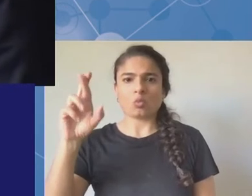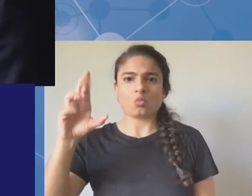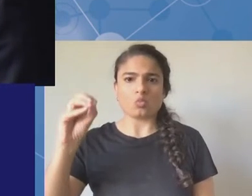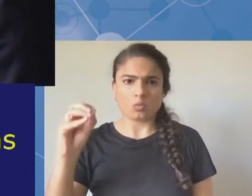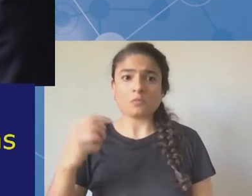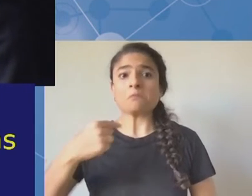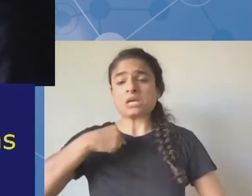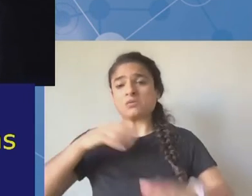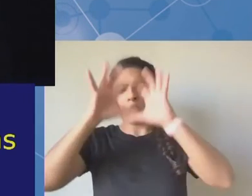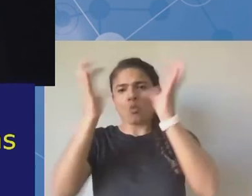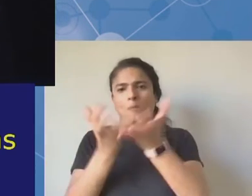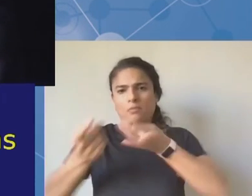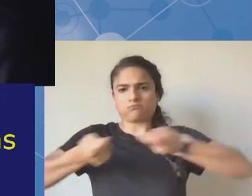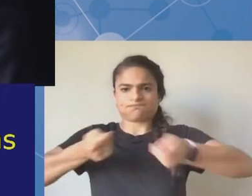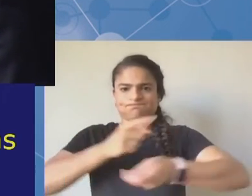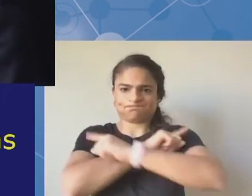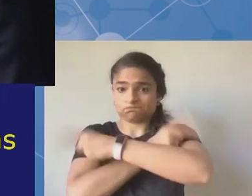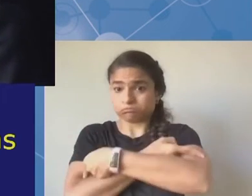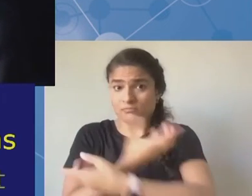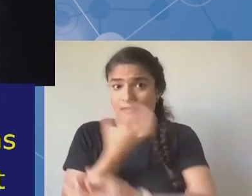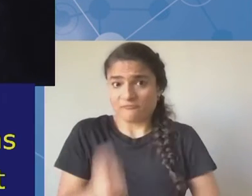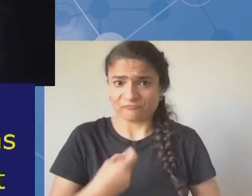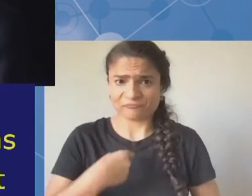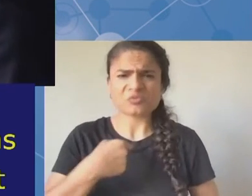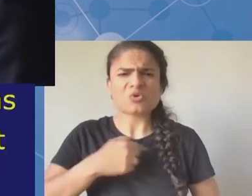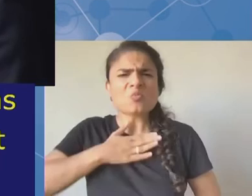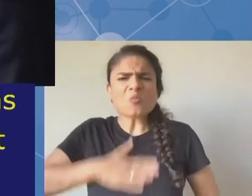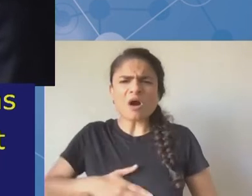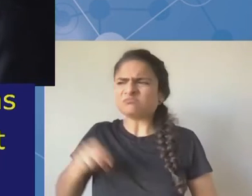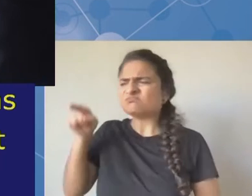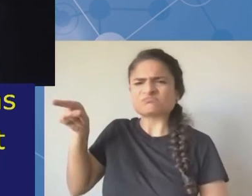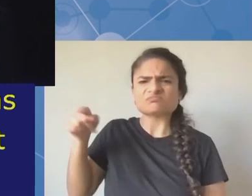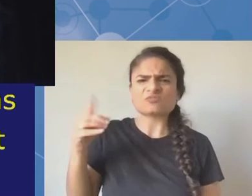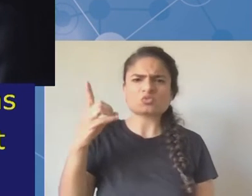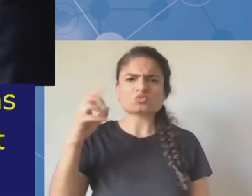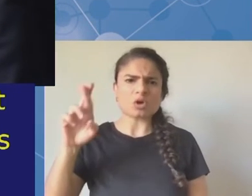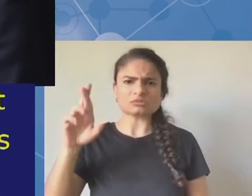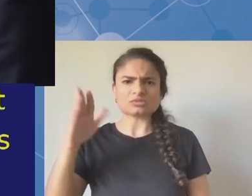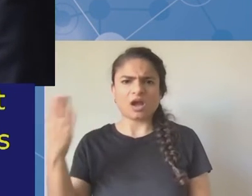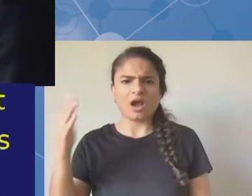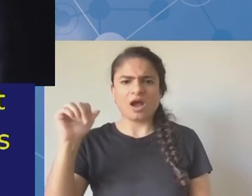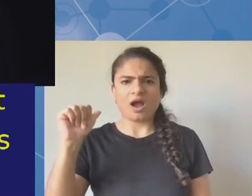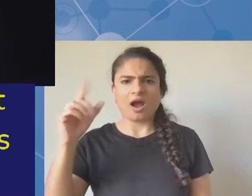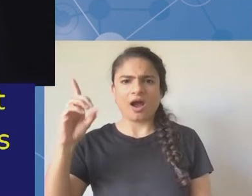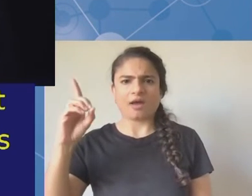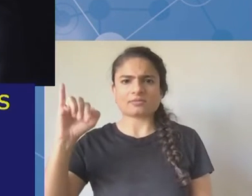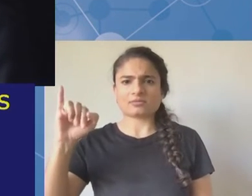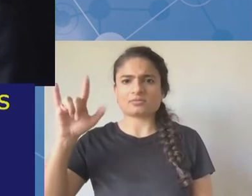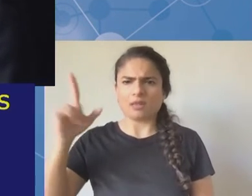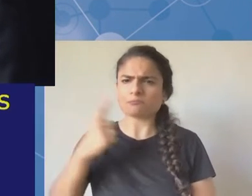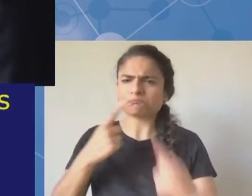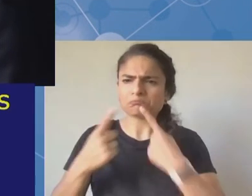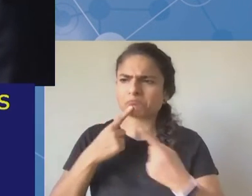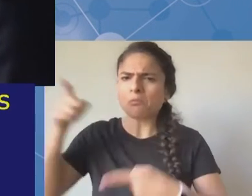за предоставление мне слова. Я хотел бы также прокомментировать то, что сказала доктор Айди.